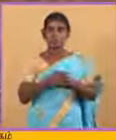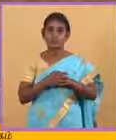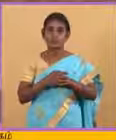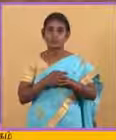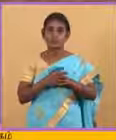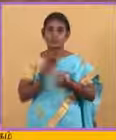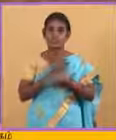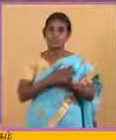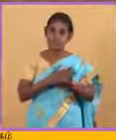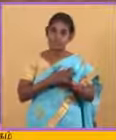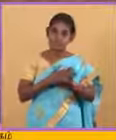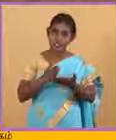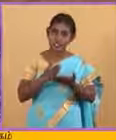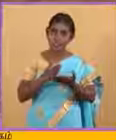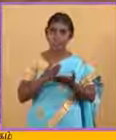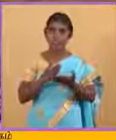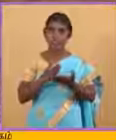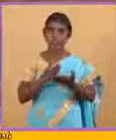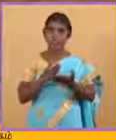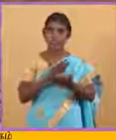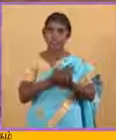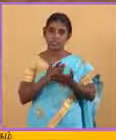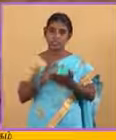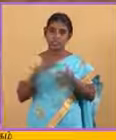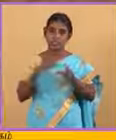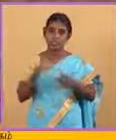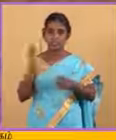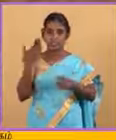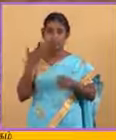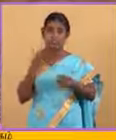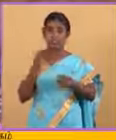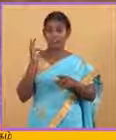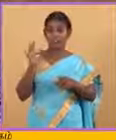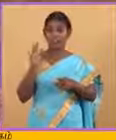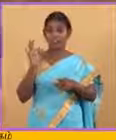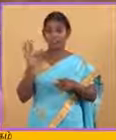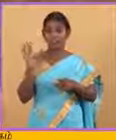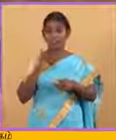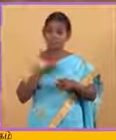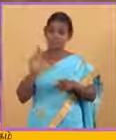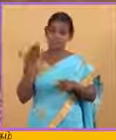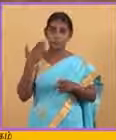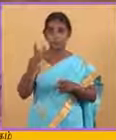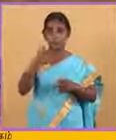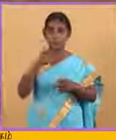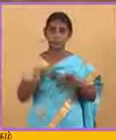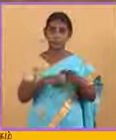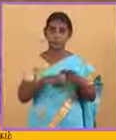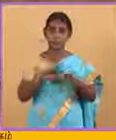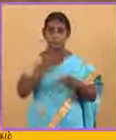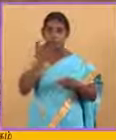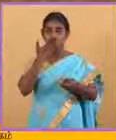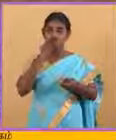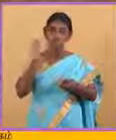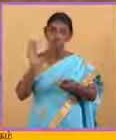செந்தமிழும் சிறந்த மொழி, நல்ல தலைப்பு தான், செழுந்தமிழும் நல்ல தலைப்பு தான், உயிரோட்ட தமிழும் நல்ல தலைப்பு